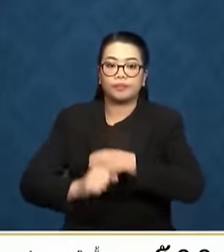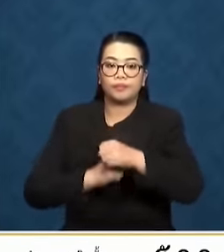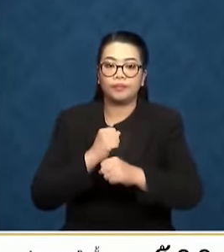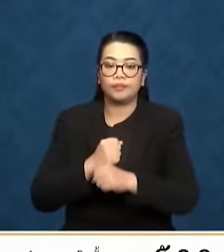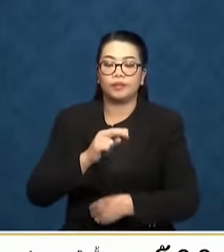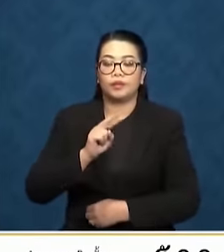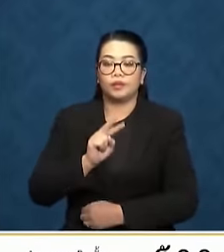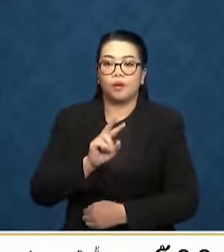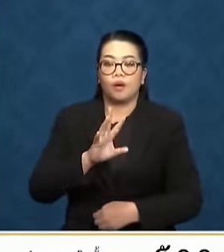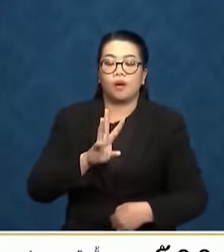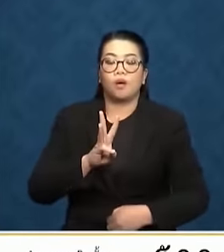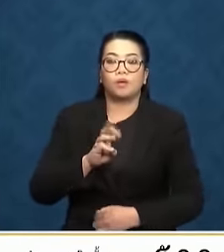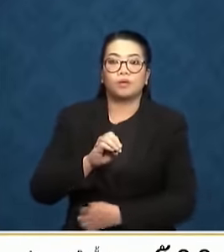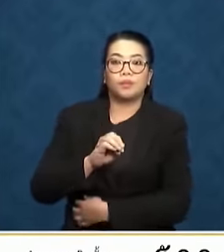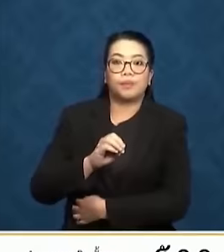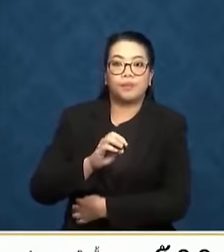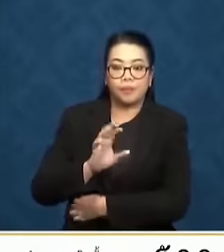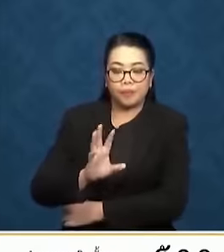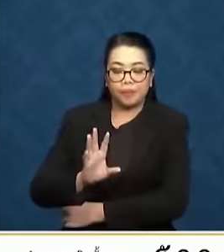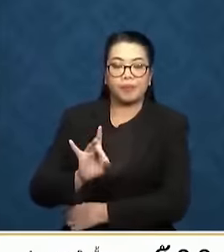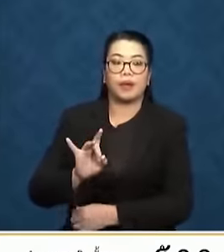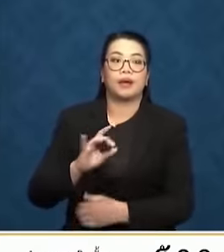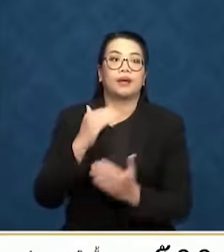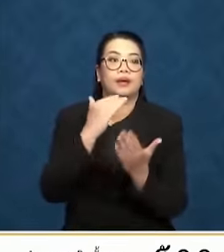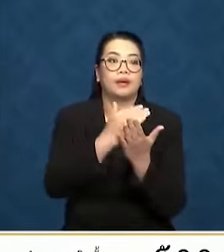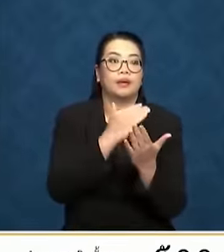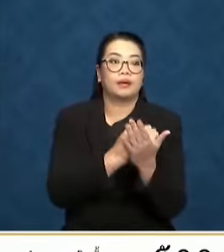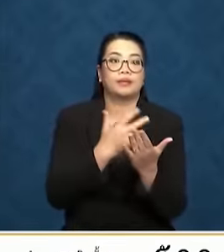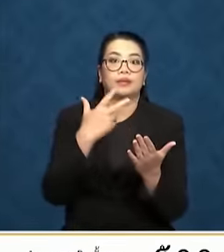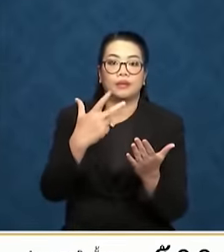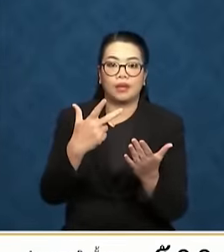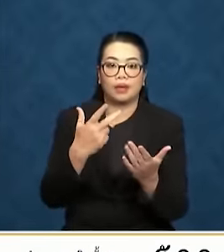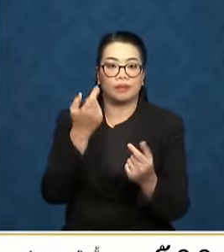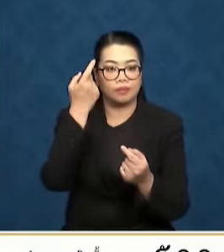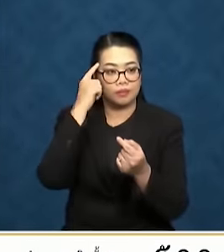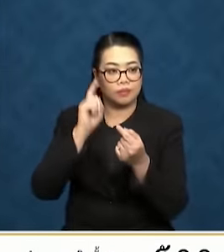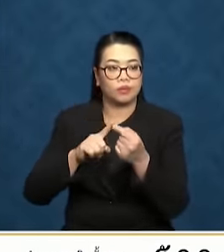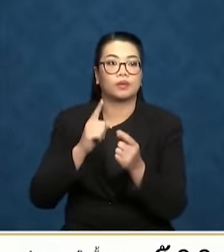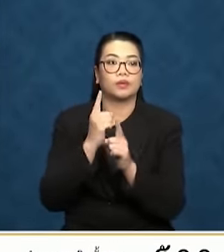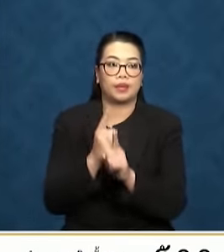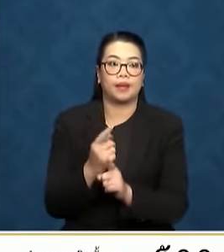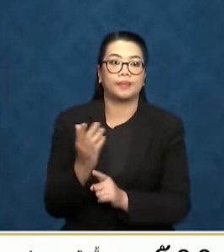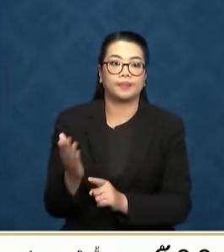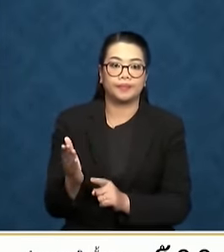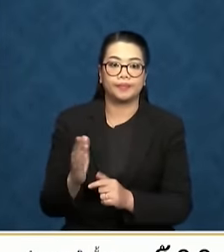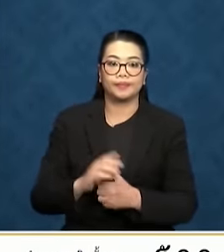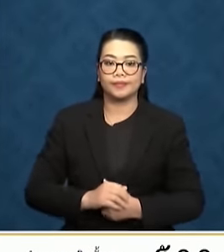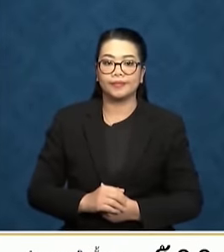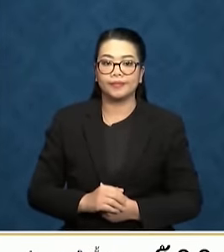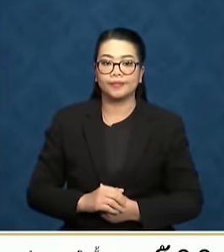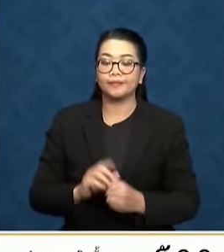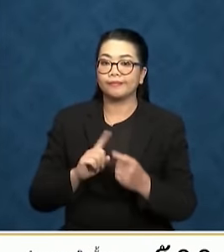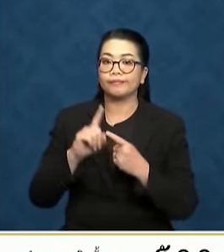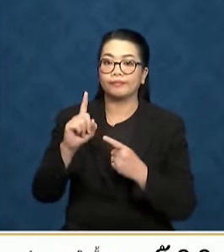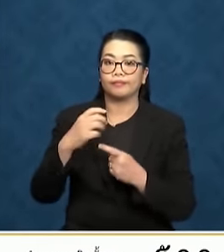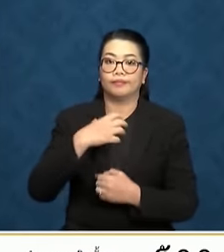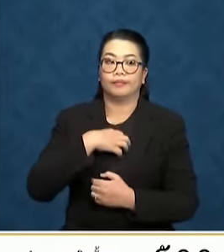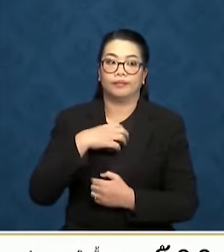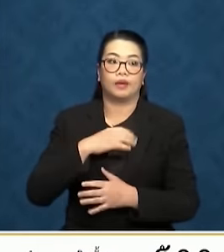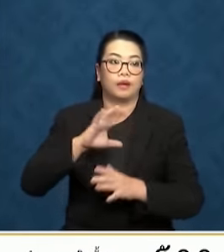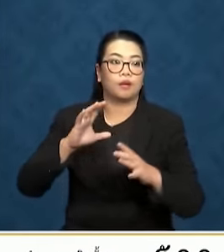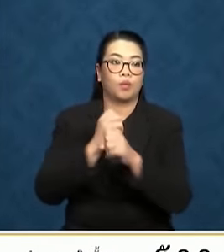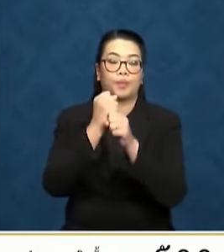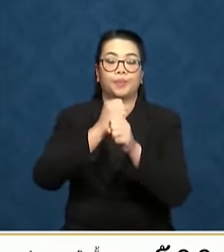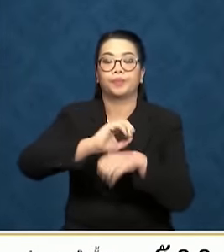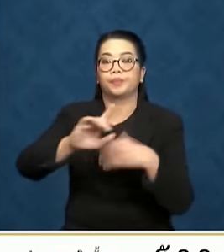2568ซึ่งประกอบไปด้วย 3วาระและจุดประสงค์ด้วยกันดังต่อไปนี้ครับวาระที่ 1ผมต้องการที่จะประมวลครับ